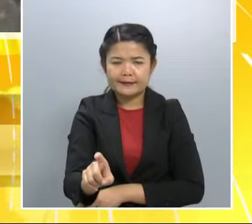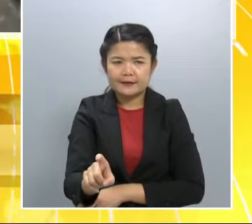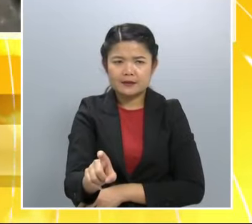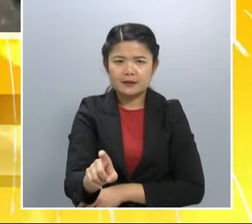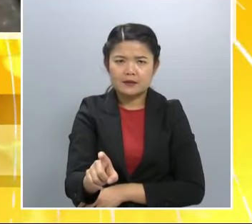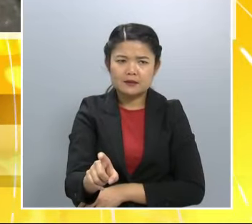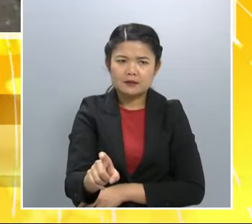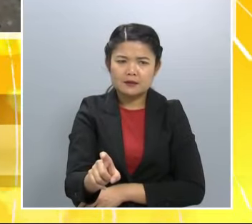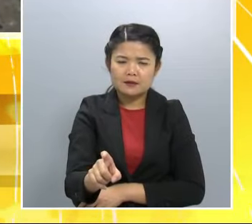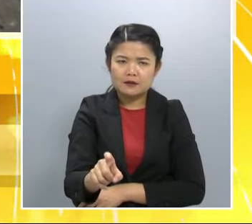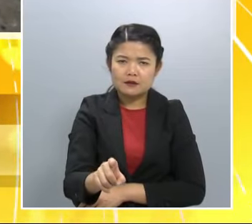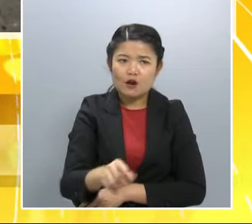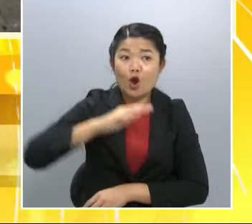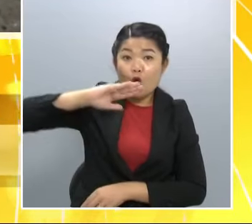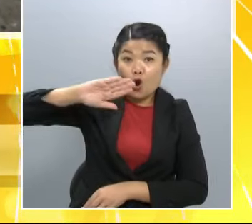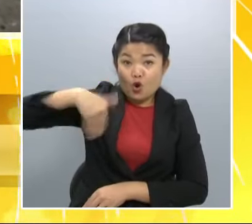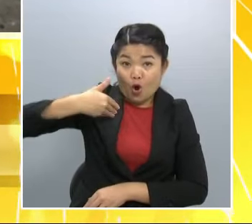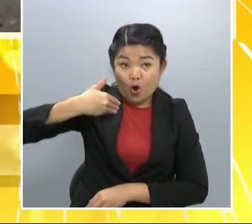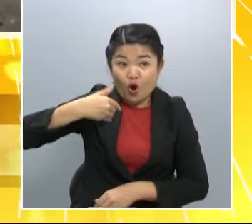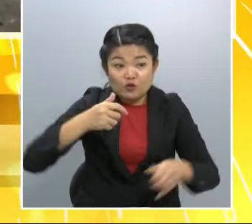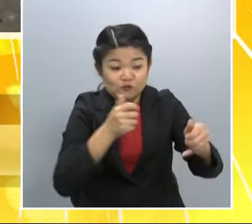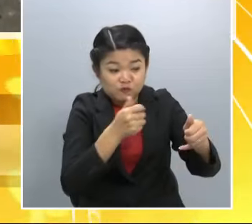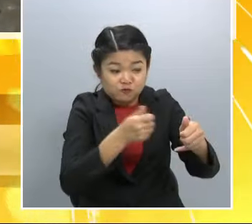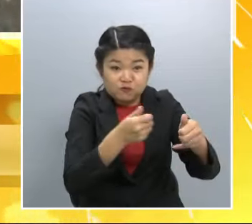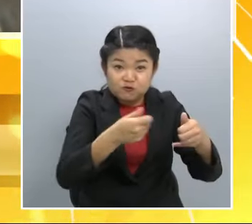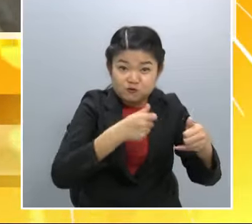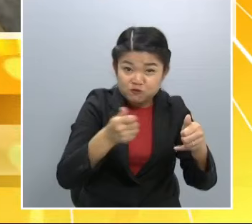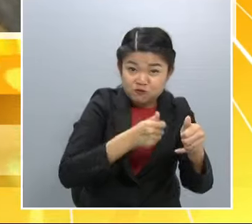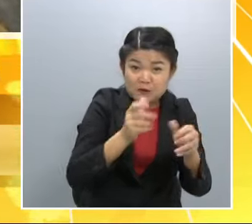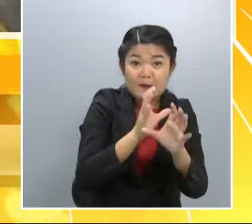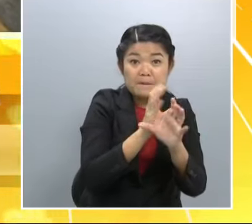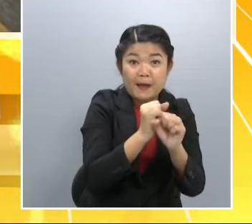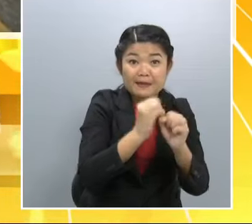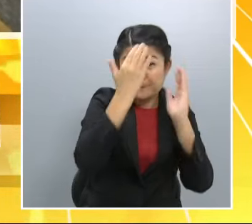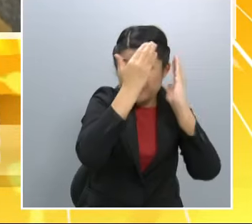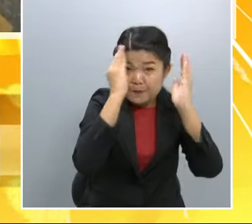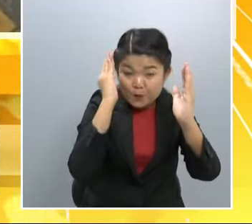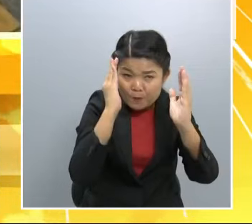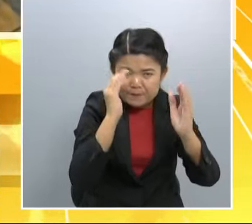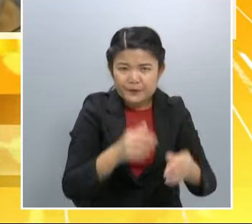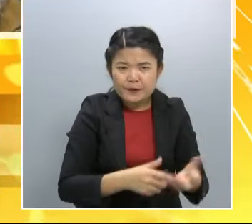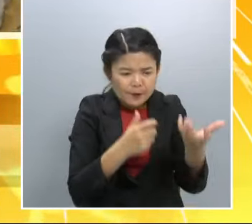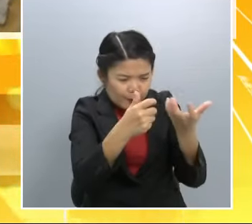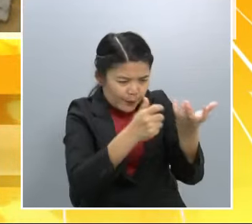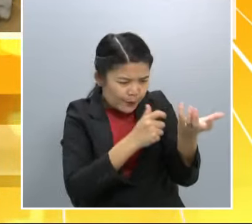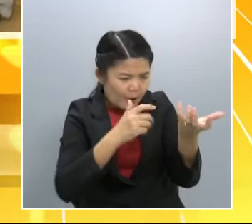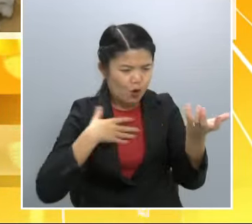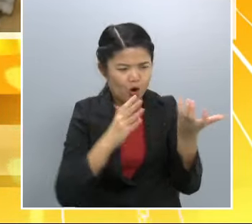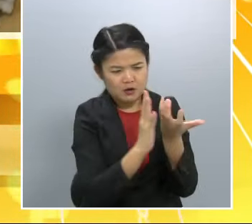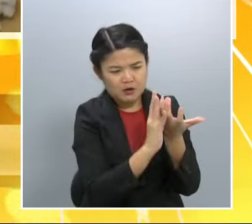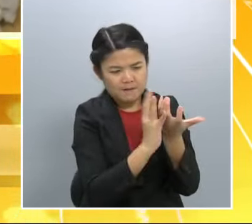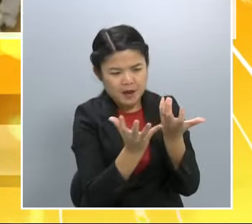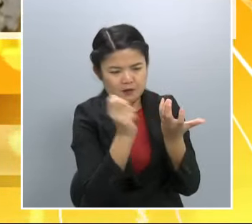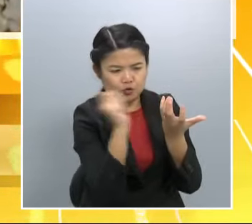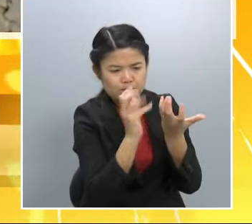อุตส่าห์เอามาหลอมนะอ่าอุตส่าห์ไปยกมาแล้วเอามาหลอมใช่มั้ยค่ะเอาไปขายกิโลละ 200ตำรวจก็